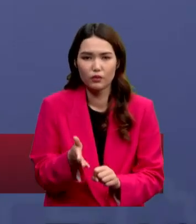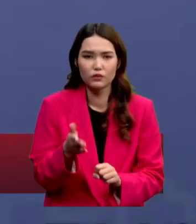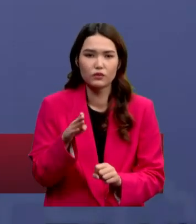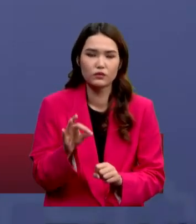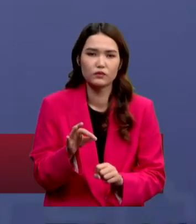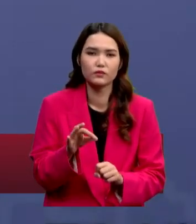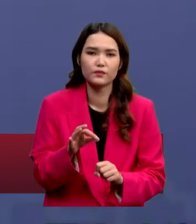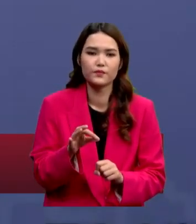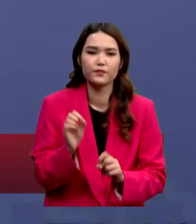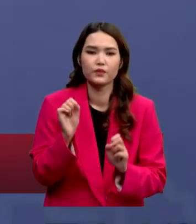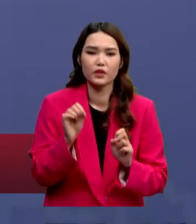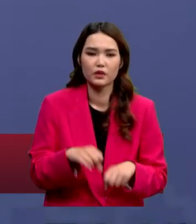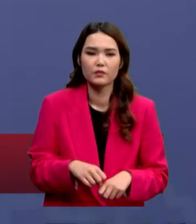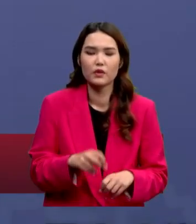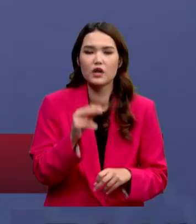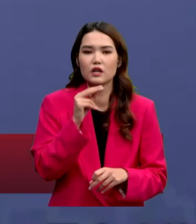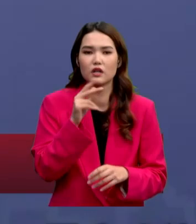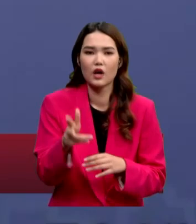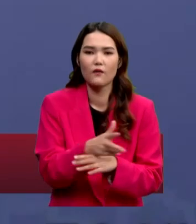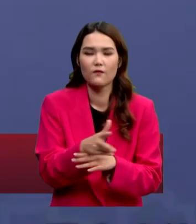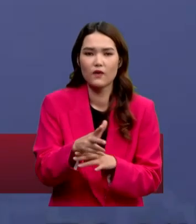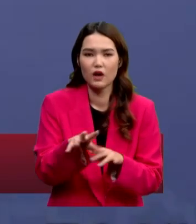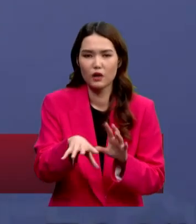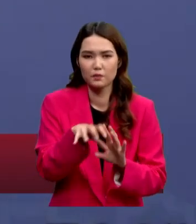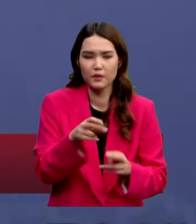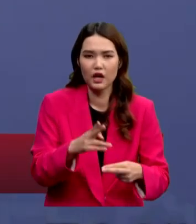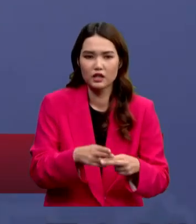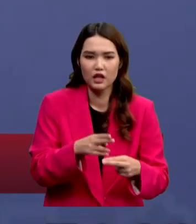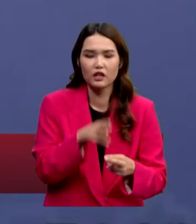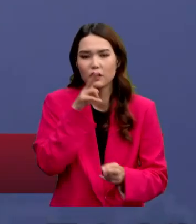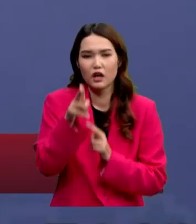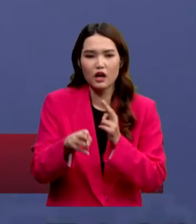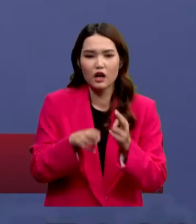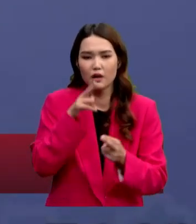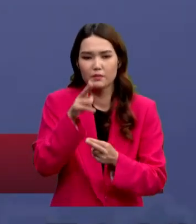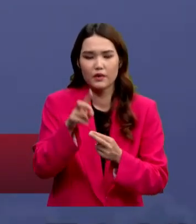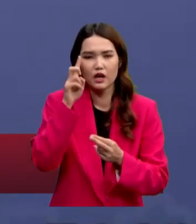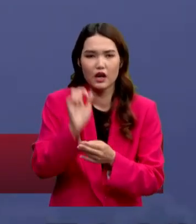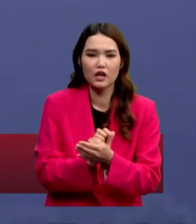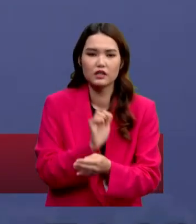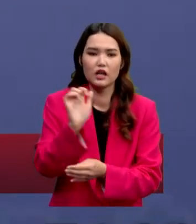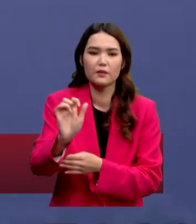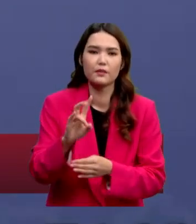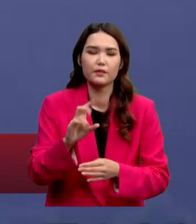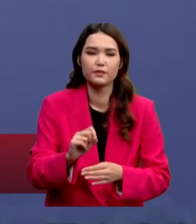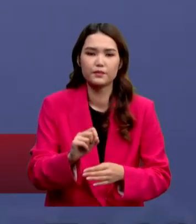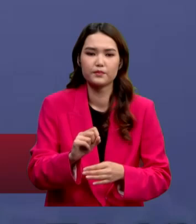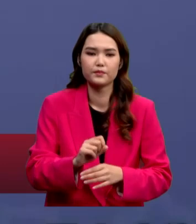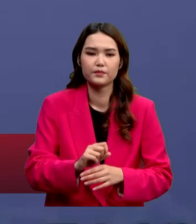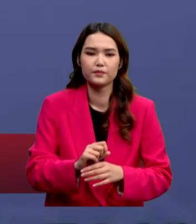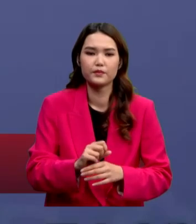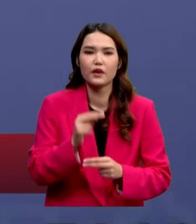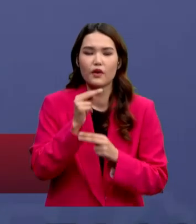есть можно это на видео заснять и пожаловаться, то есть отправить это